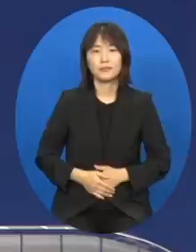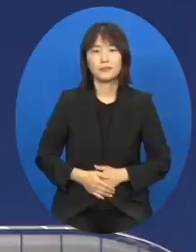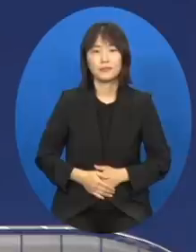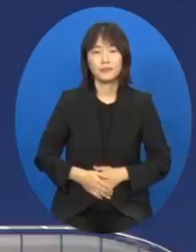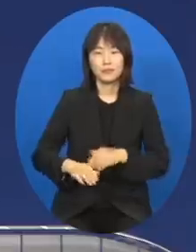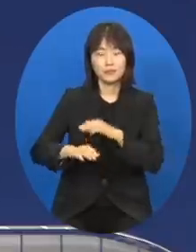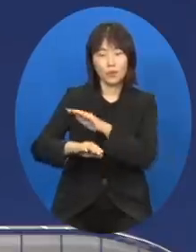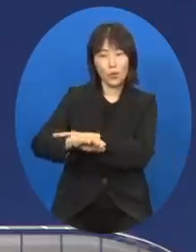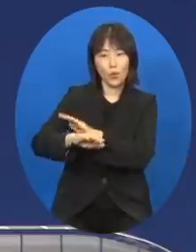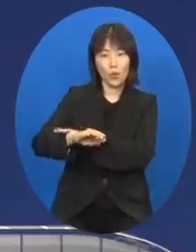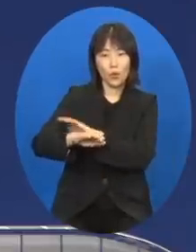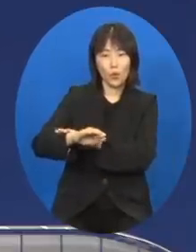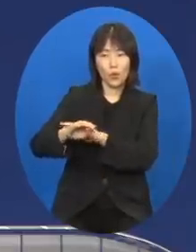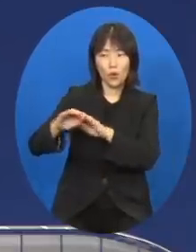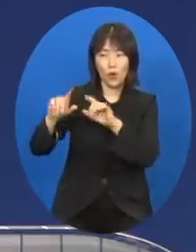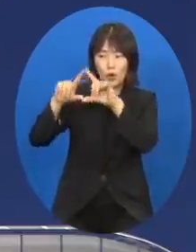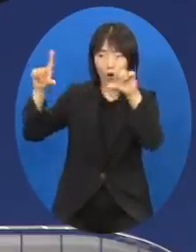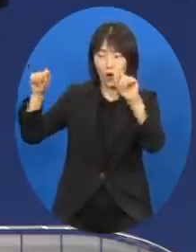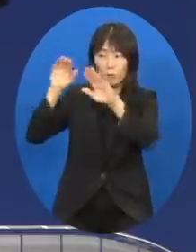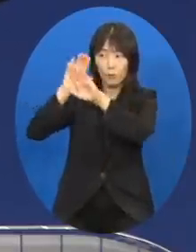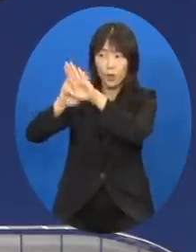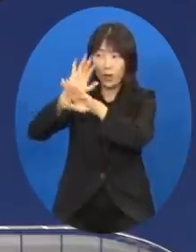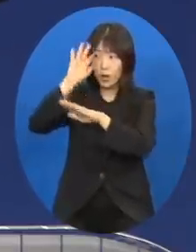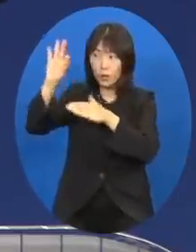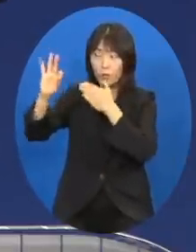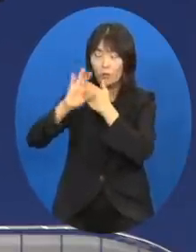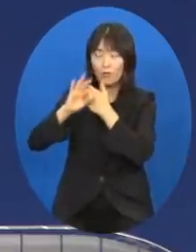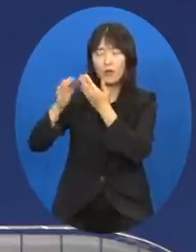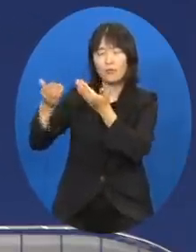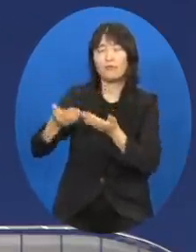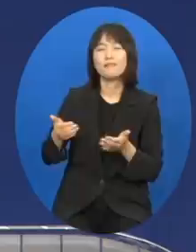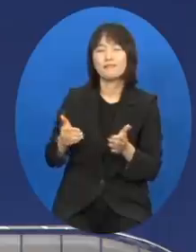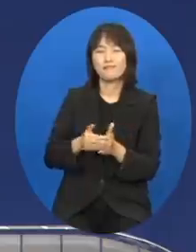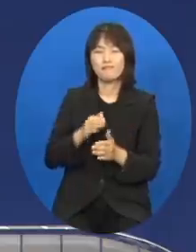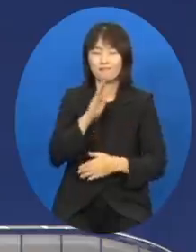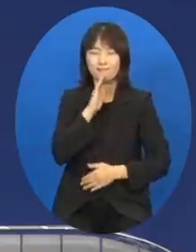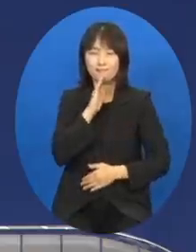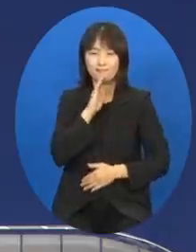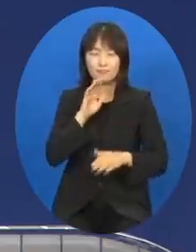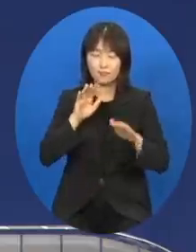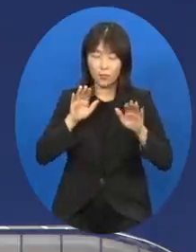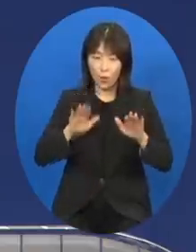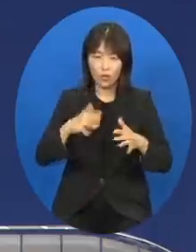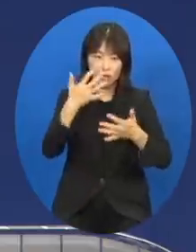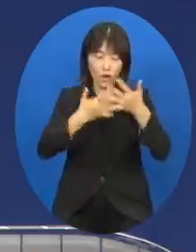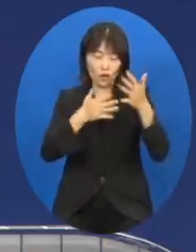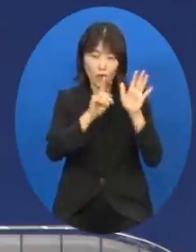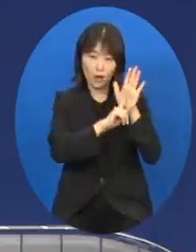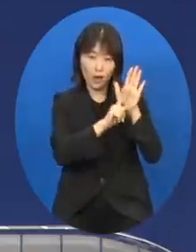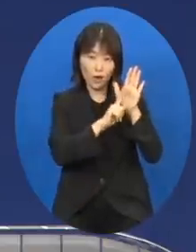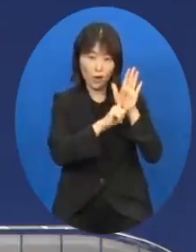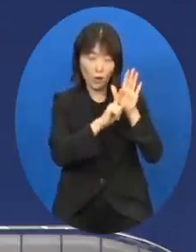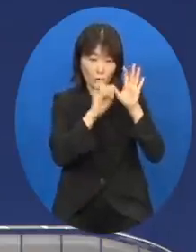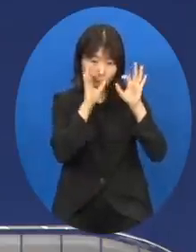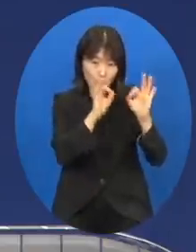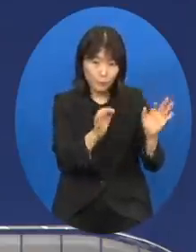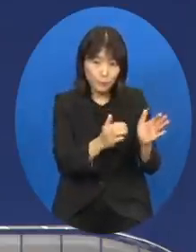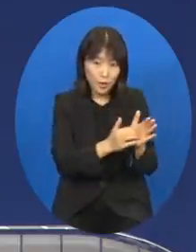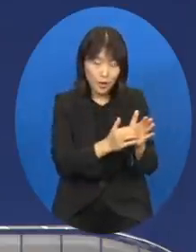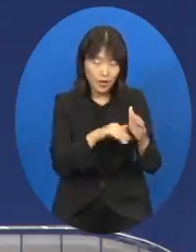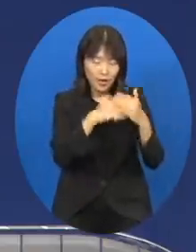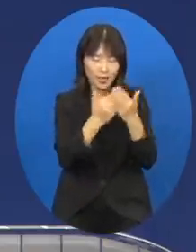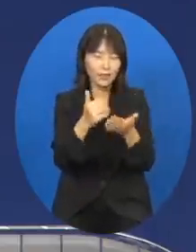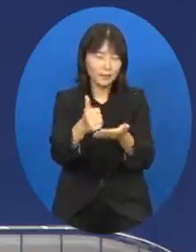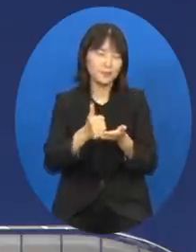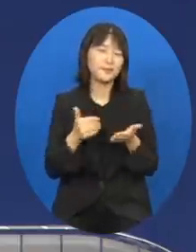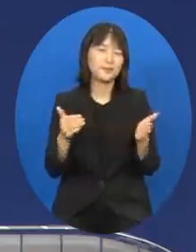오른쪽 현수막을 보세요. 받은 거예요. 네. 오늘 영상 광고 들으셨죠? 다 초청 받으신